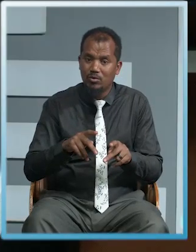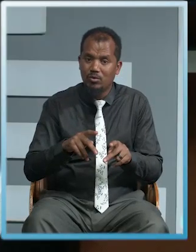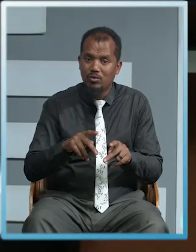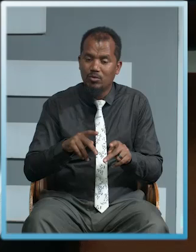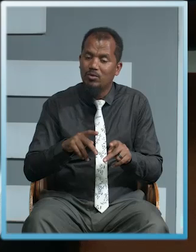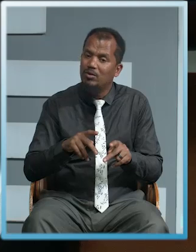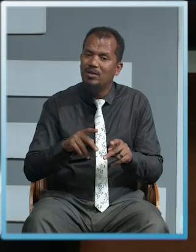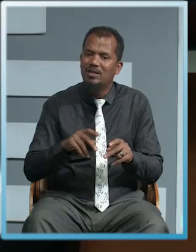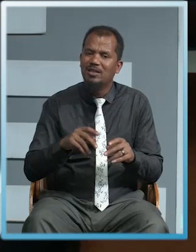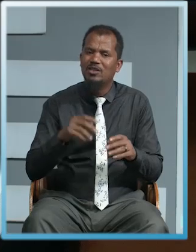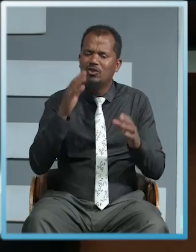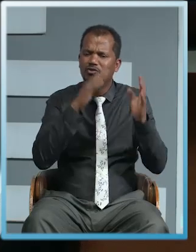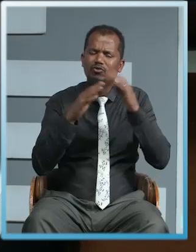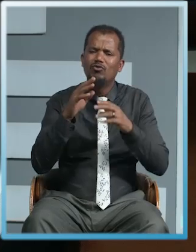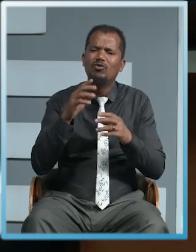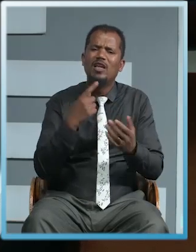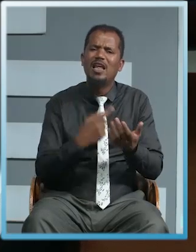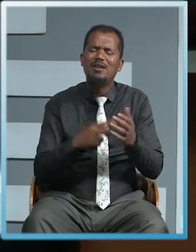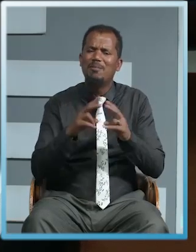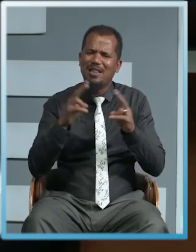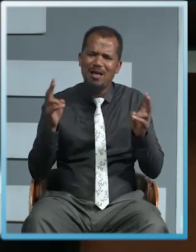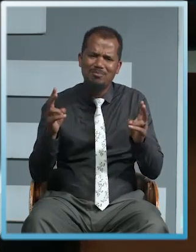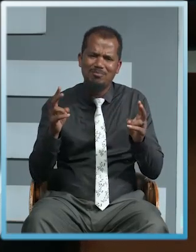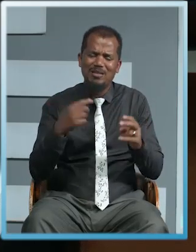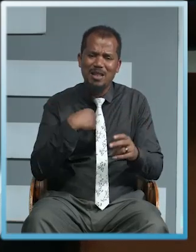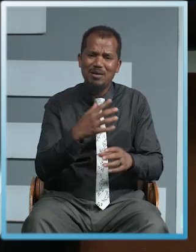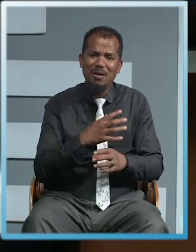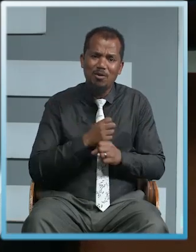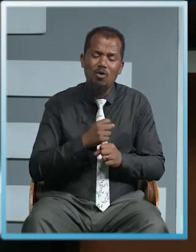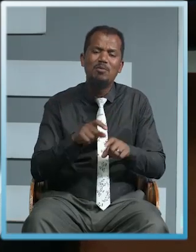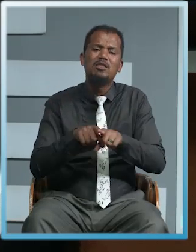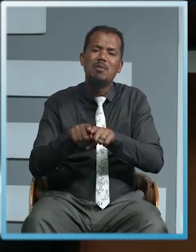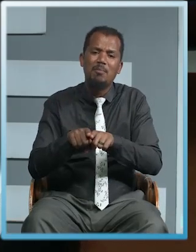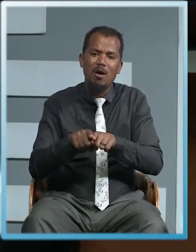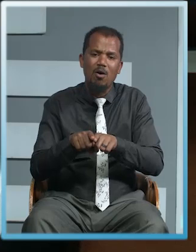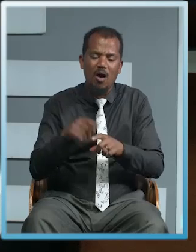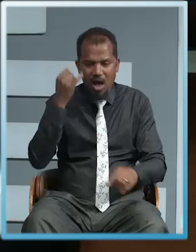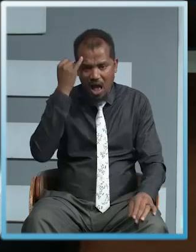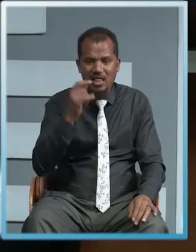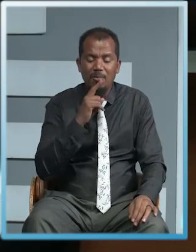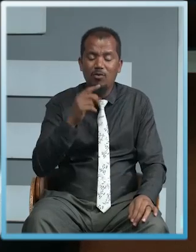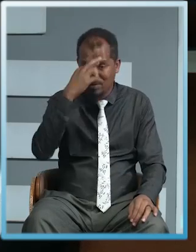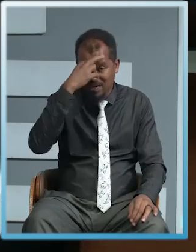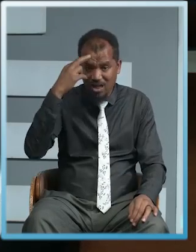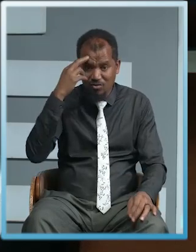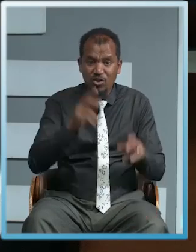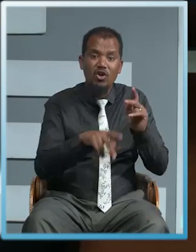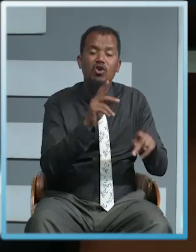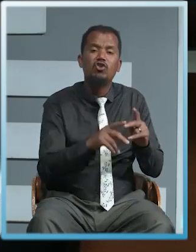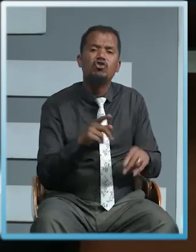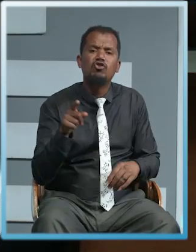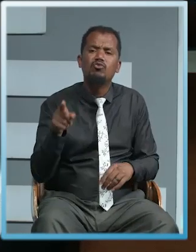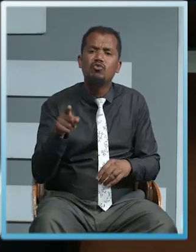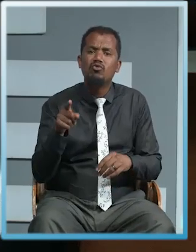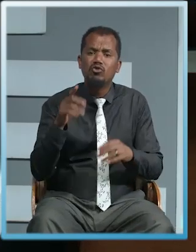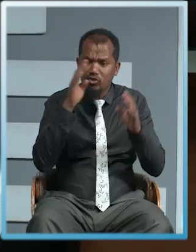ጋ አይደለም ሌላ ጋ ነው ችግሩ የሚባለው። ይህንን በጣም የምቀበለው የምጋራው ሀሳብ ነው። ምክንያቱም ህዝቡ ጋር